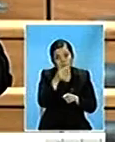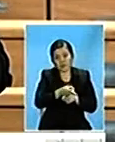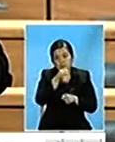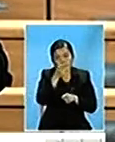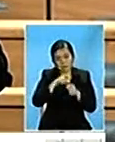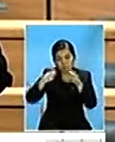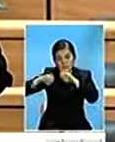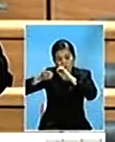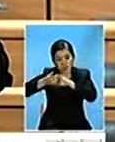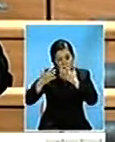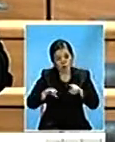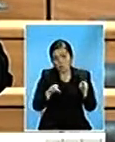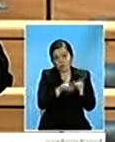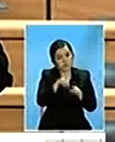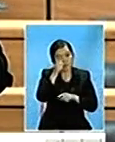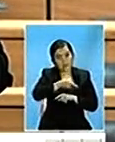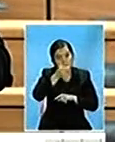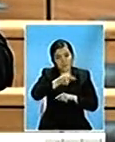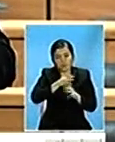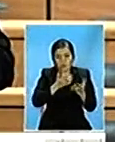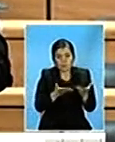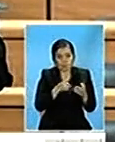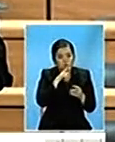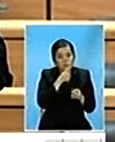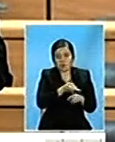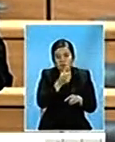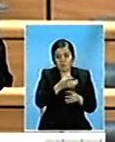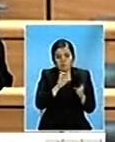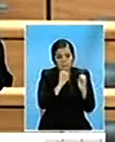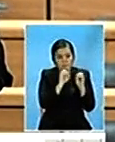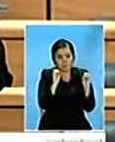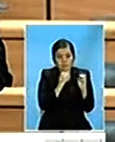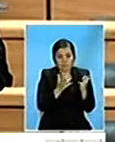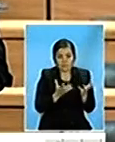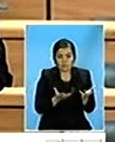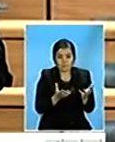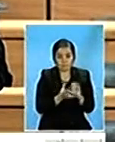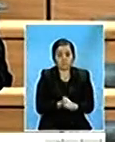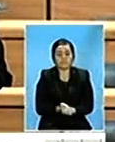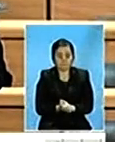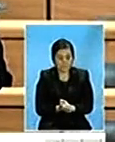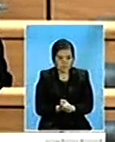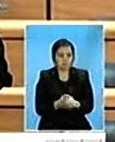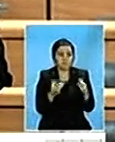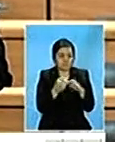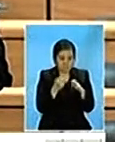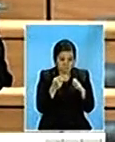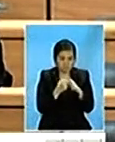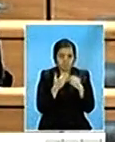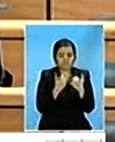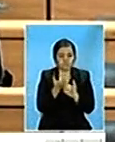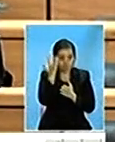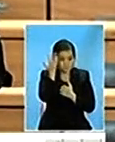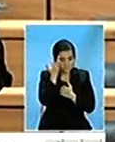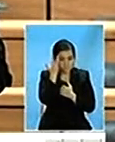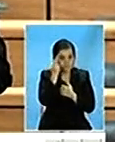ควรขี้เสียนเดิมหลังจากที่ได้จดทะเบียนในอนุสัญญานี้แล้วก็ตามสิ่งนี้ผมหวั่นวิตกมากว่าจะเป็นสิ่ง